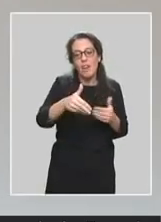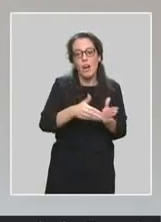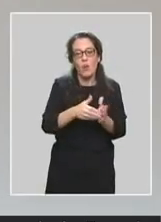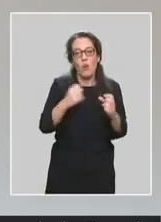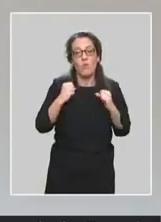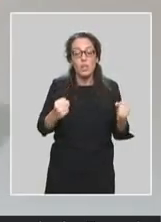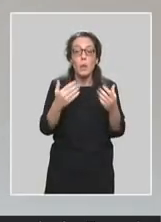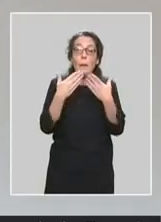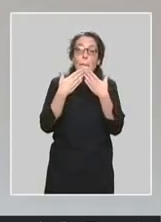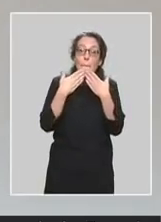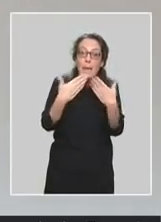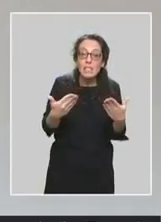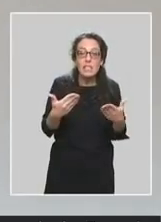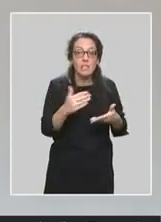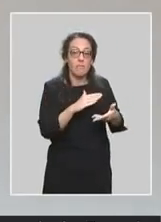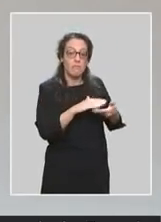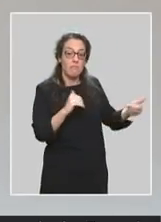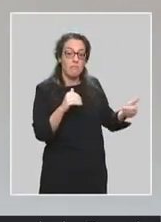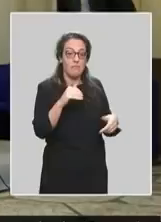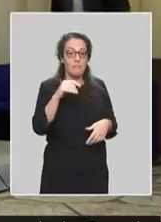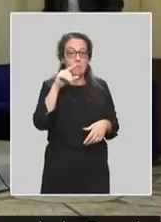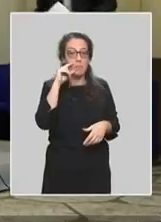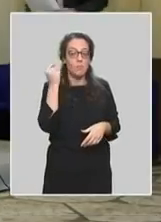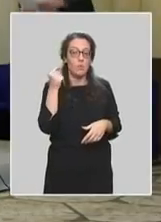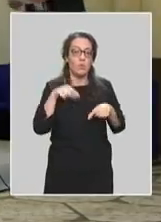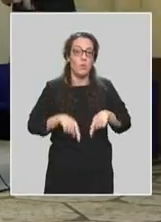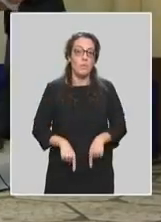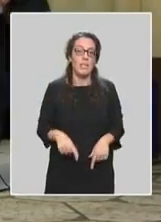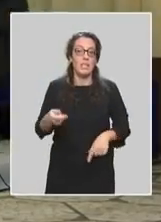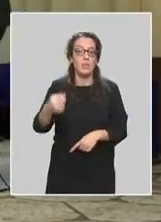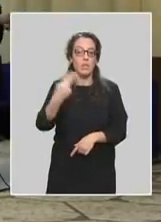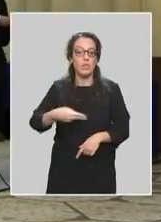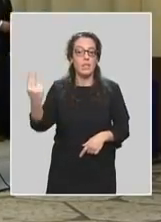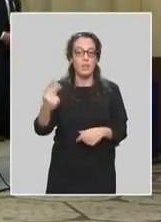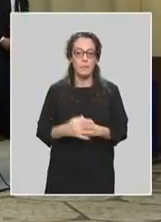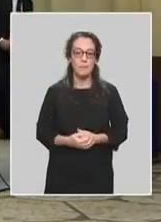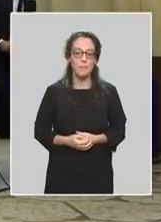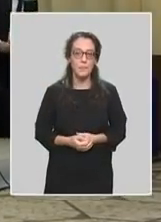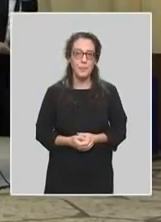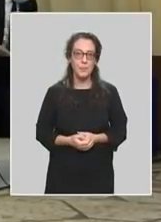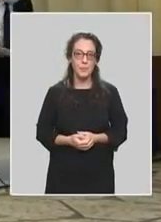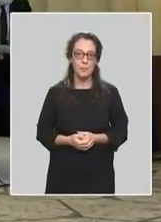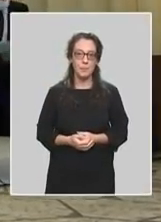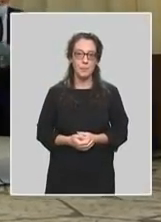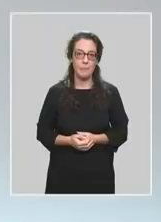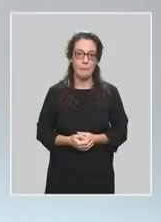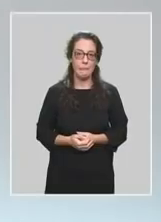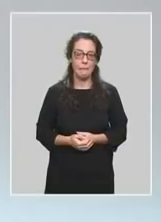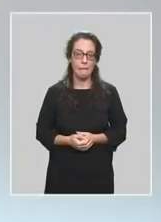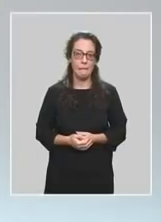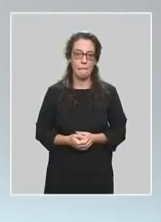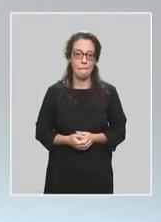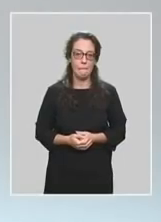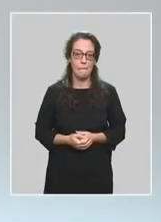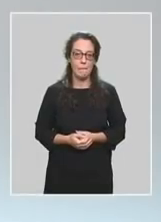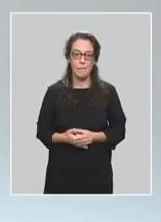Je vous remercie et je passe la parole à mon collègue Jean-Michel Blanquer qui va vous parler de la question particulière des écoles.